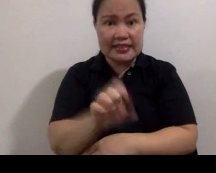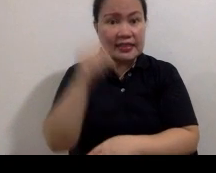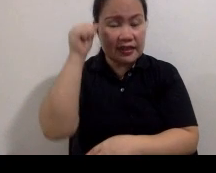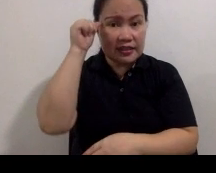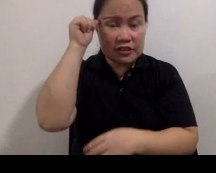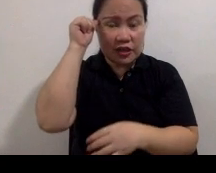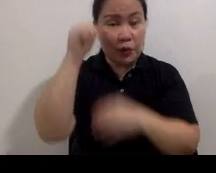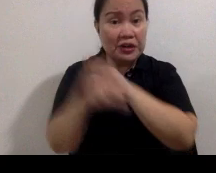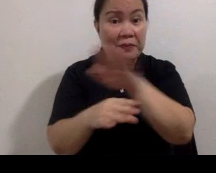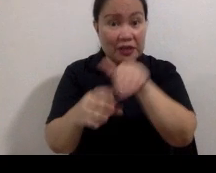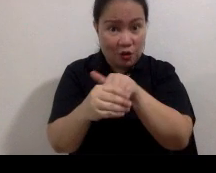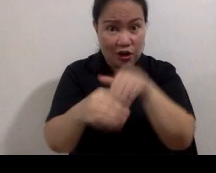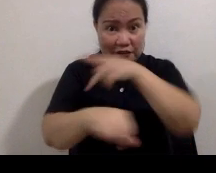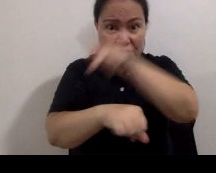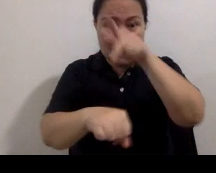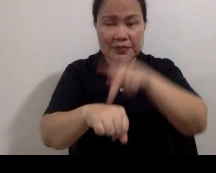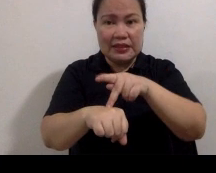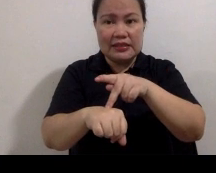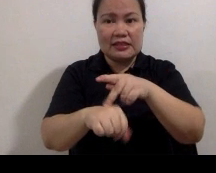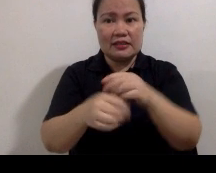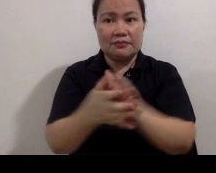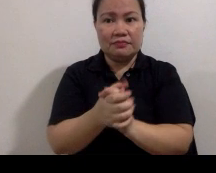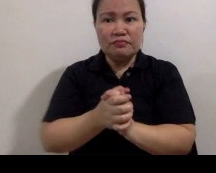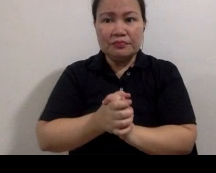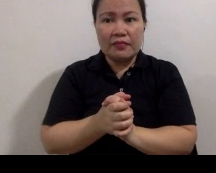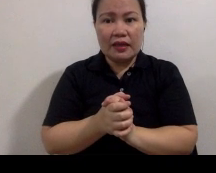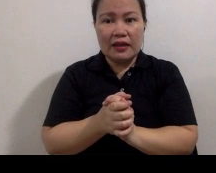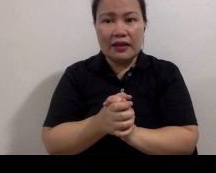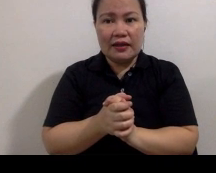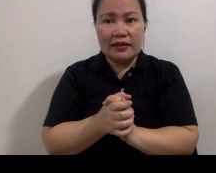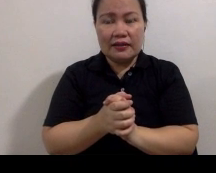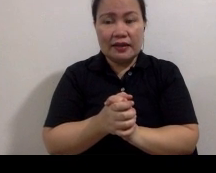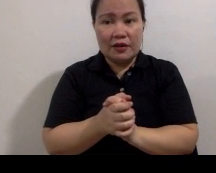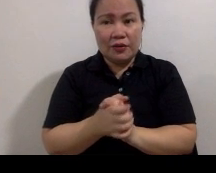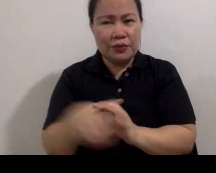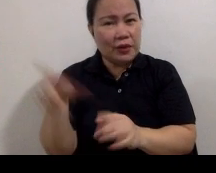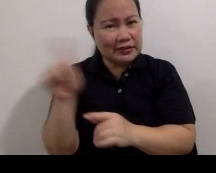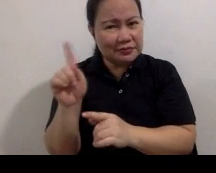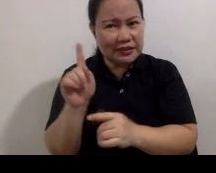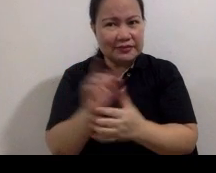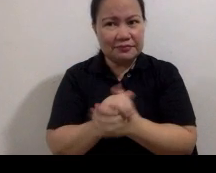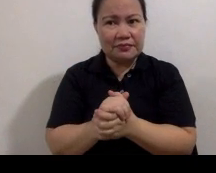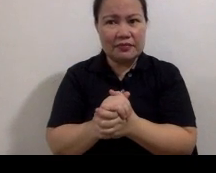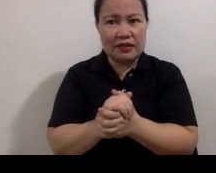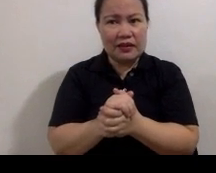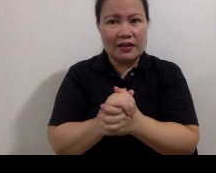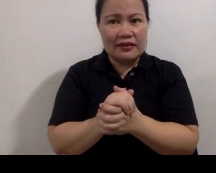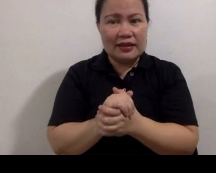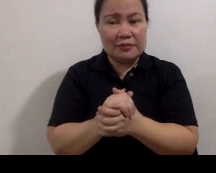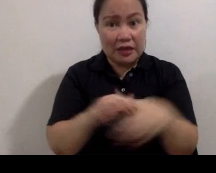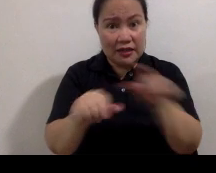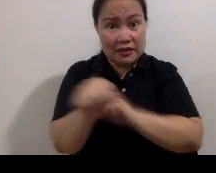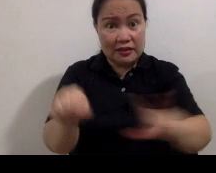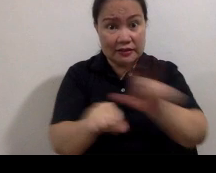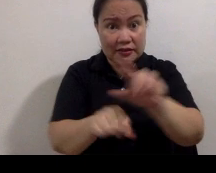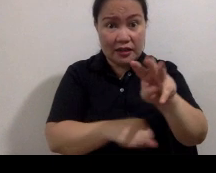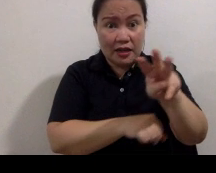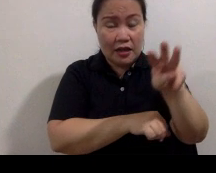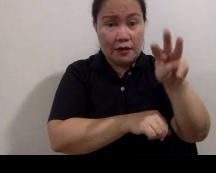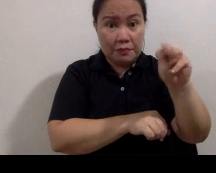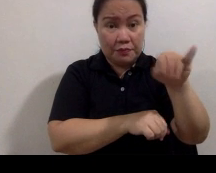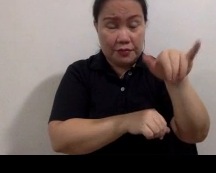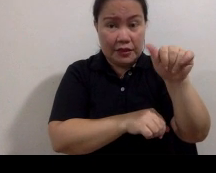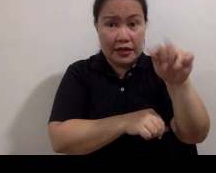saan napabilang ang bansang Pilipinas. Yamang likas sa Timog Silangang Asya. Nasa mga lupain